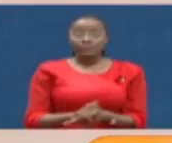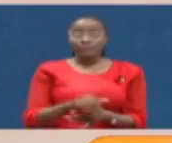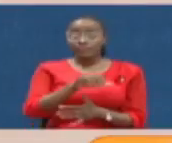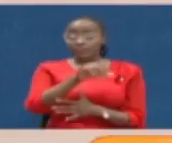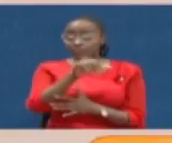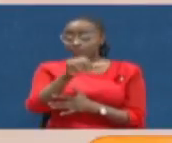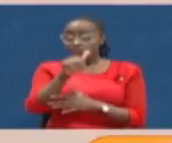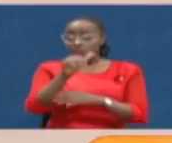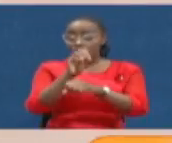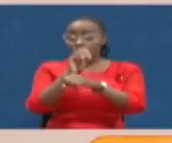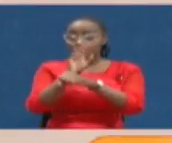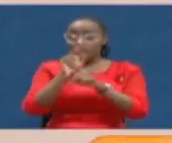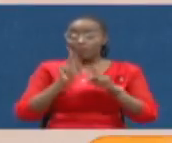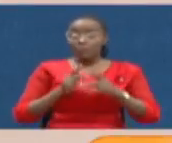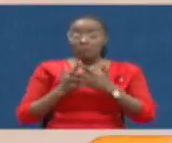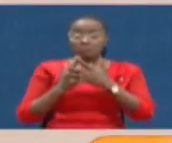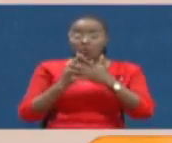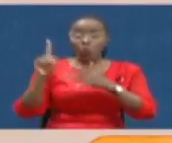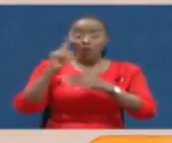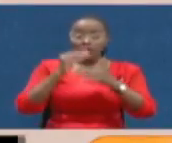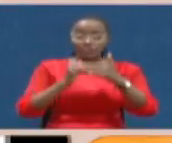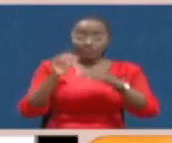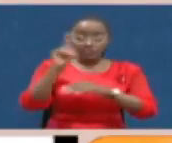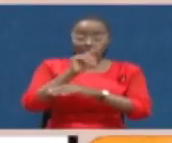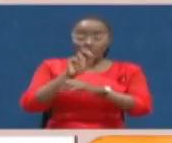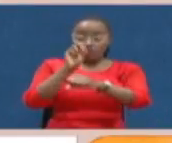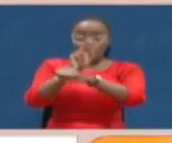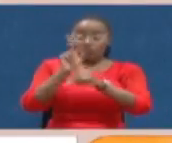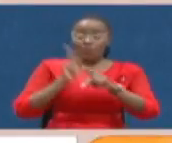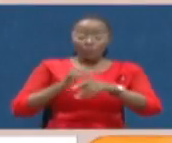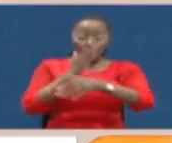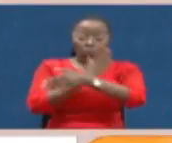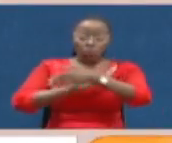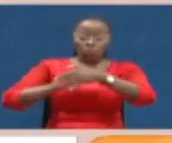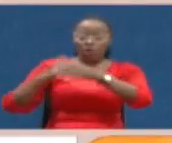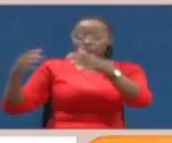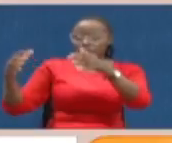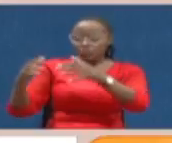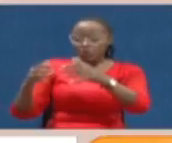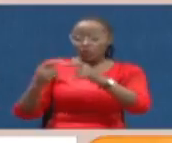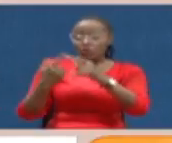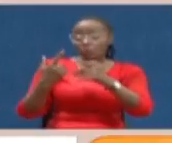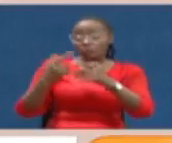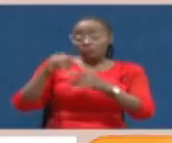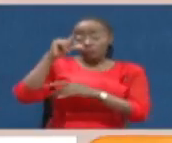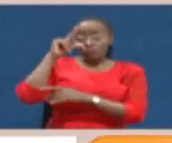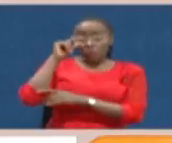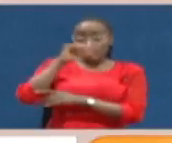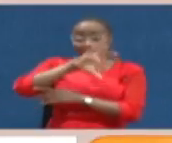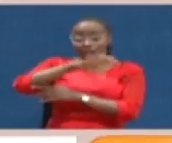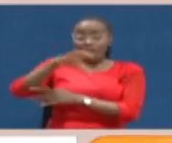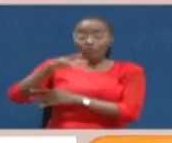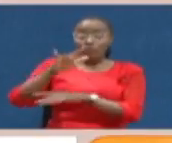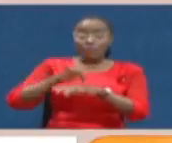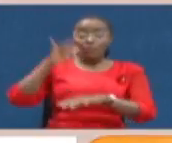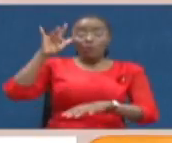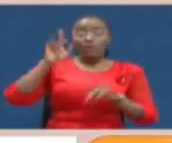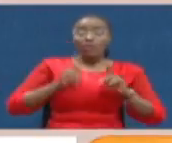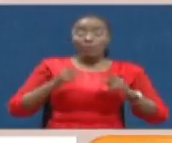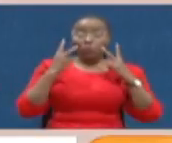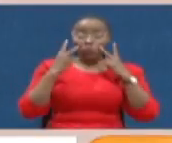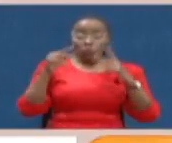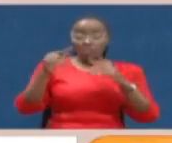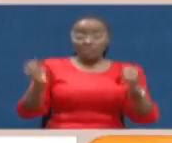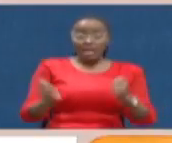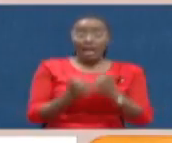Wengineo watu 11 wamekamatwa siku moja baada ya watu 12 kujeruhiwa na genge la wahuni katika kaunti ya Mombasa. Waathiriwa na walioshuhudia